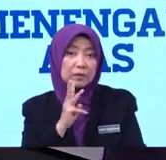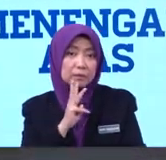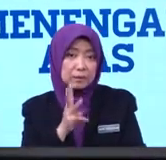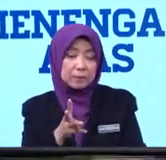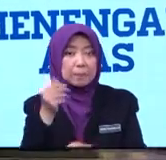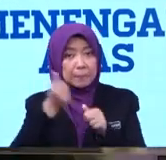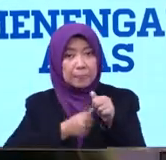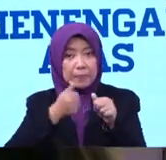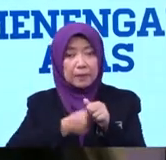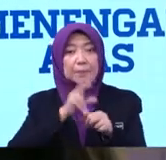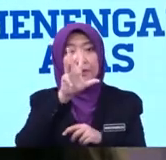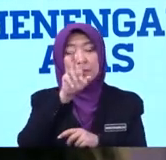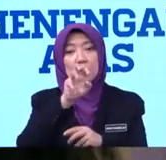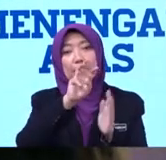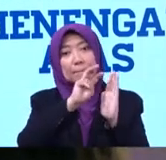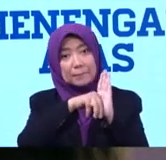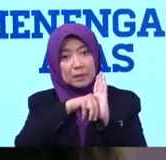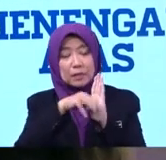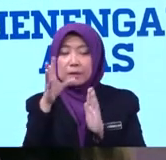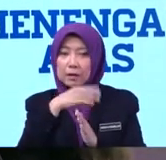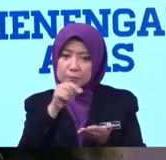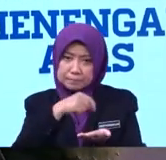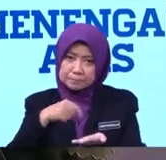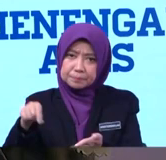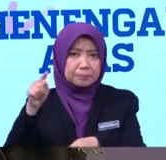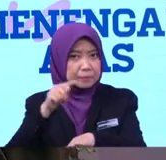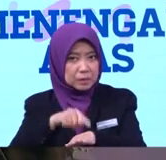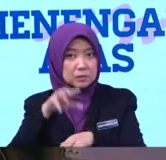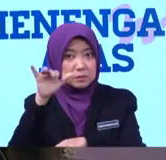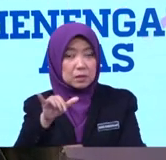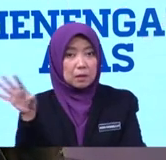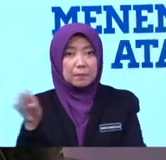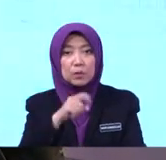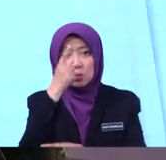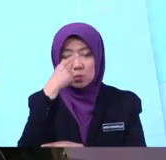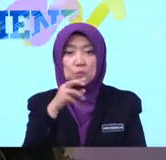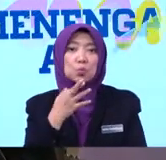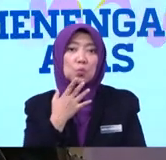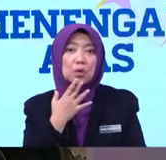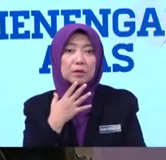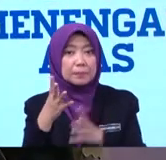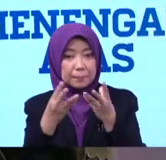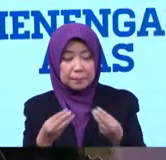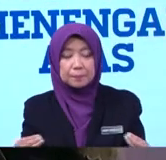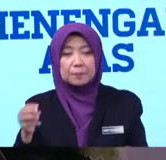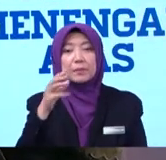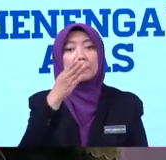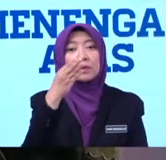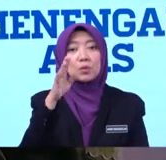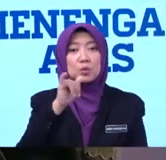setiap 30 menit dan kita perlu catat masa yang diambil untuk warna larutan metillina biru